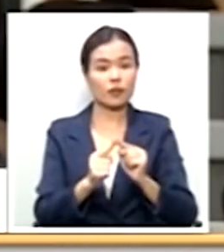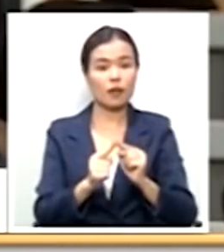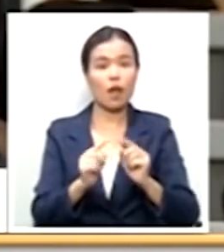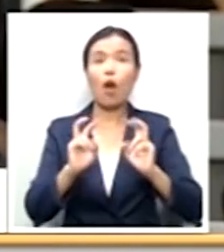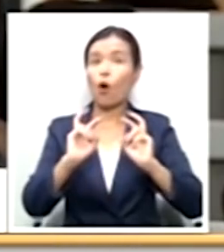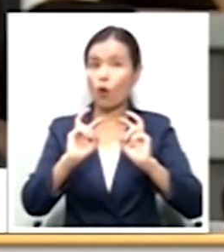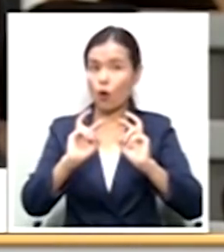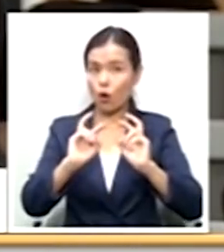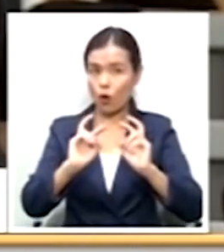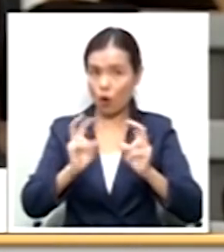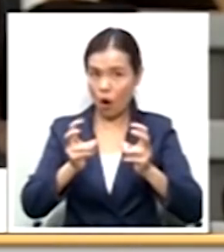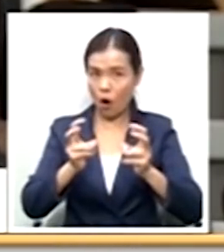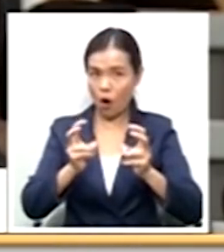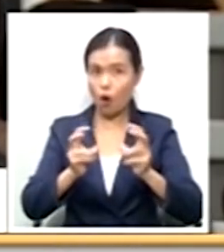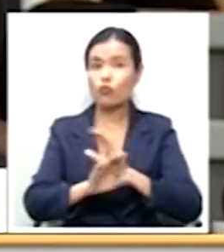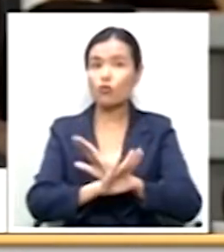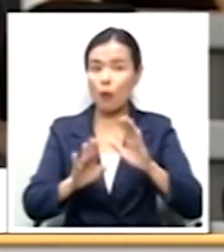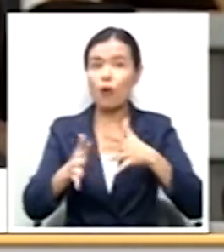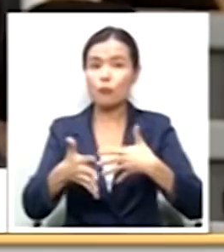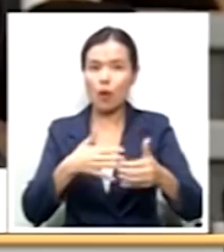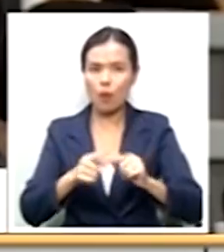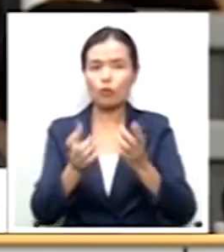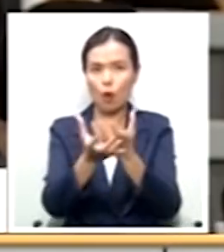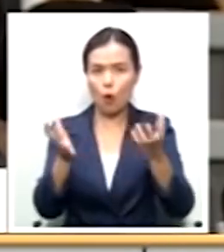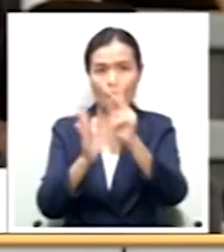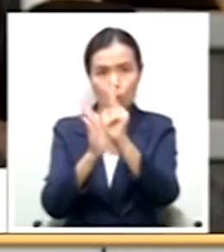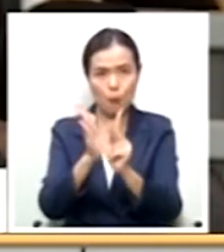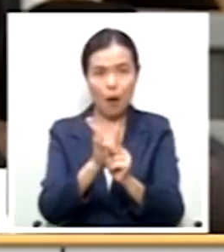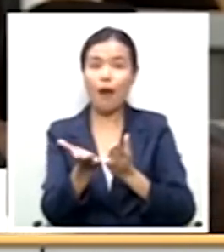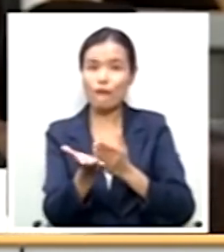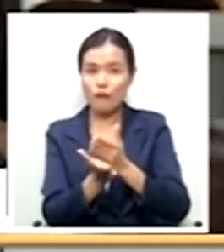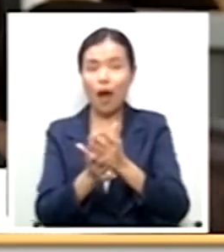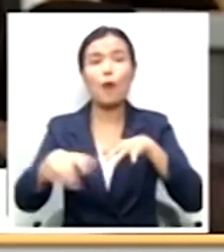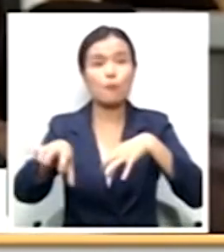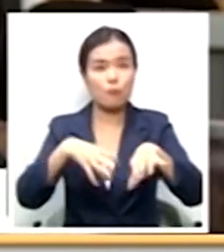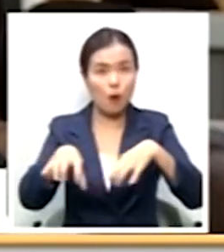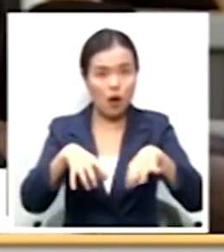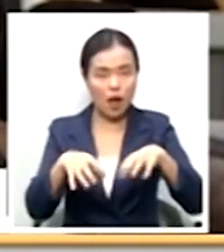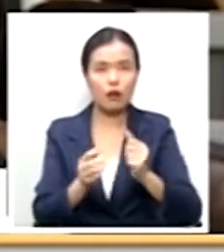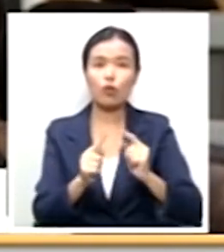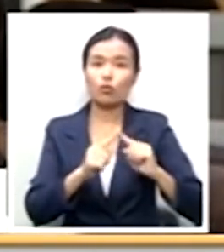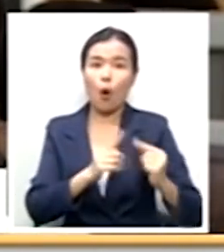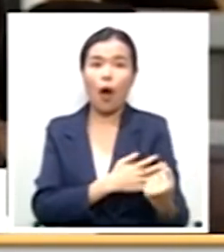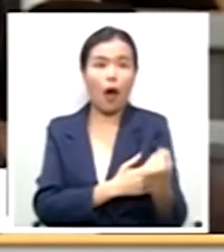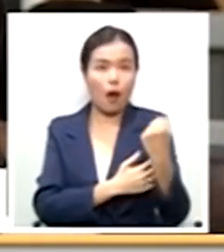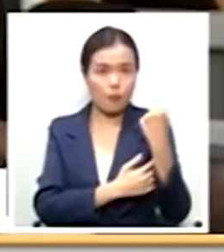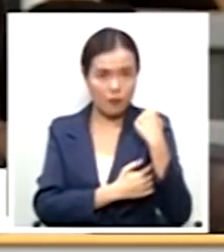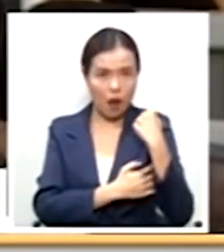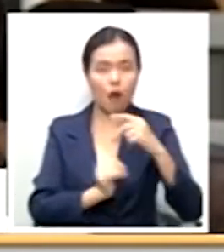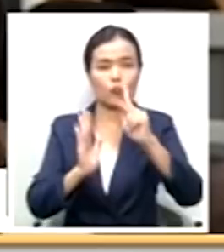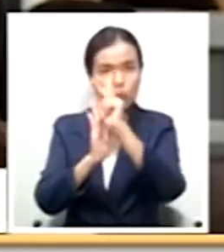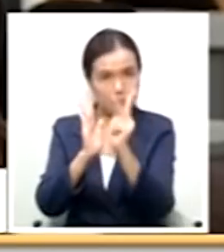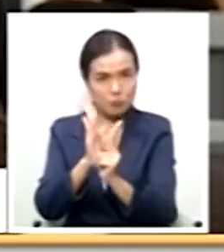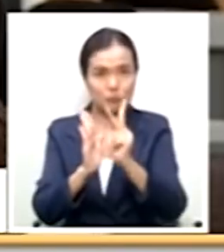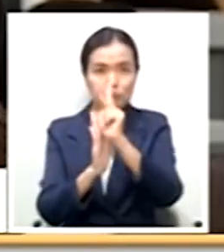เว้นที่รัฐธรรมนูญยอมให้ฝ่ายบริหารนั้นใช้อำนาจในการออกกฎหม